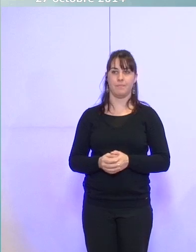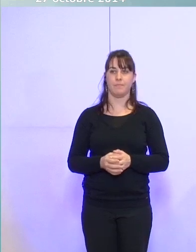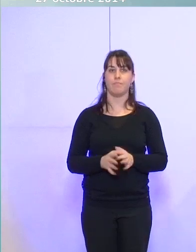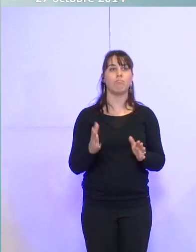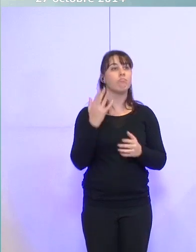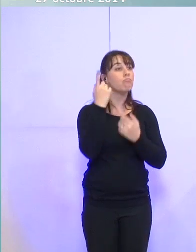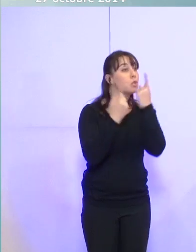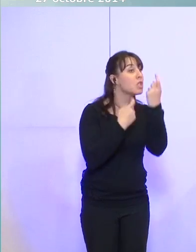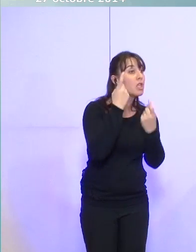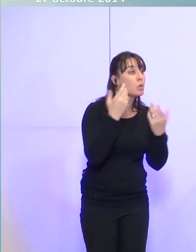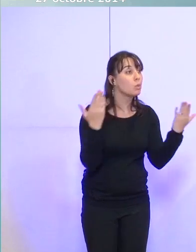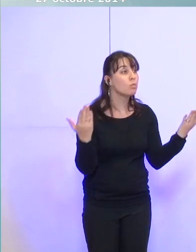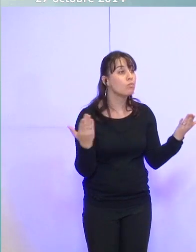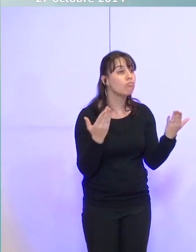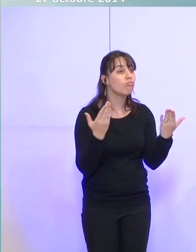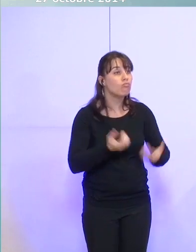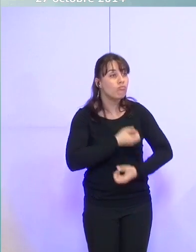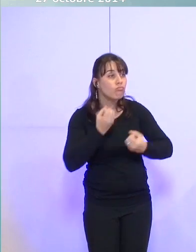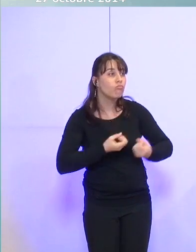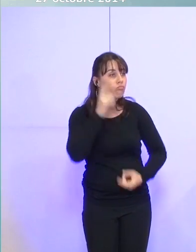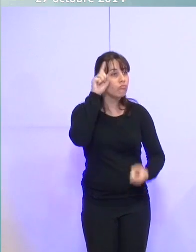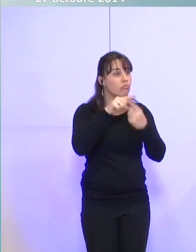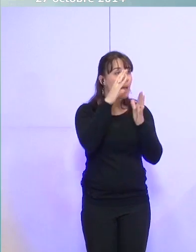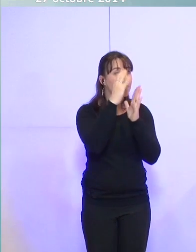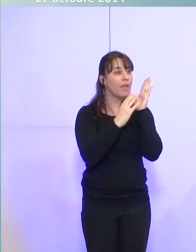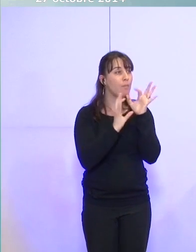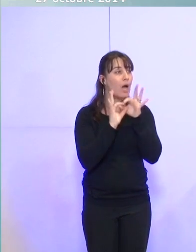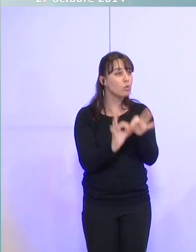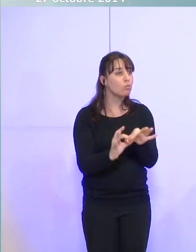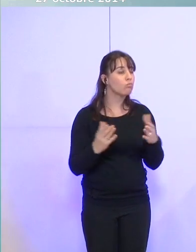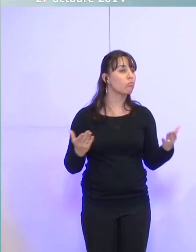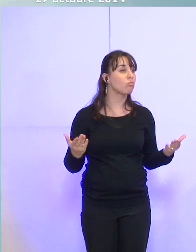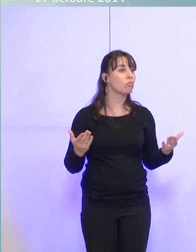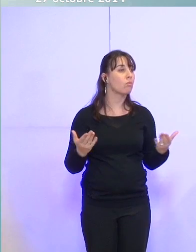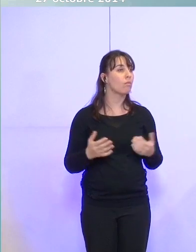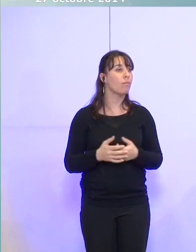Y a-t-il des questions, des commentaires sur cette délibération?